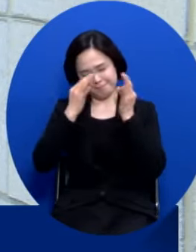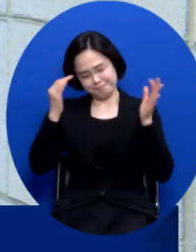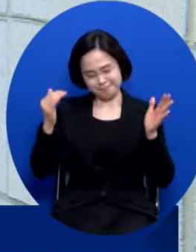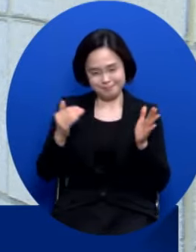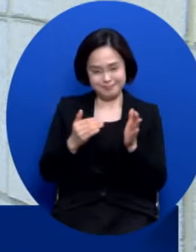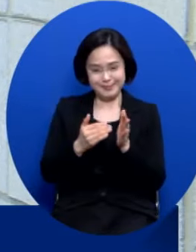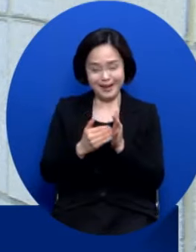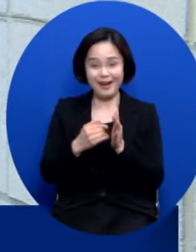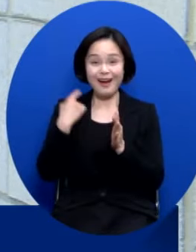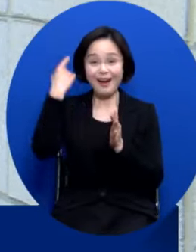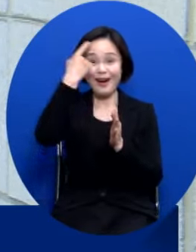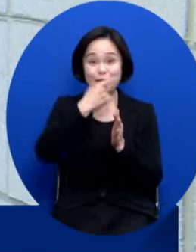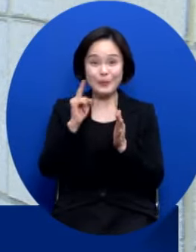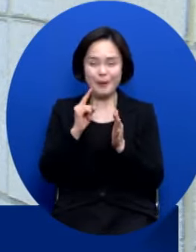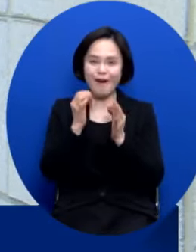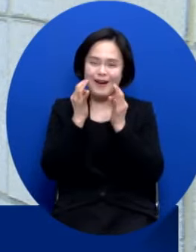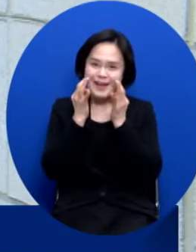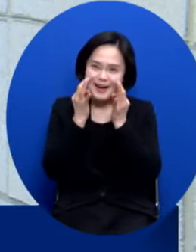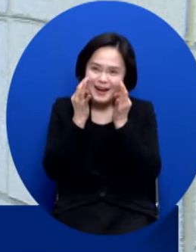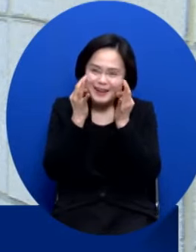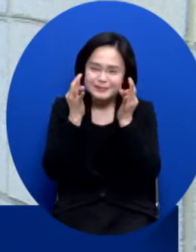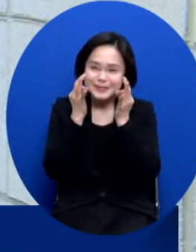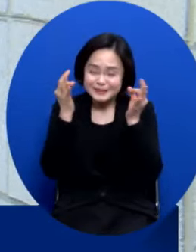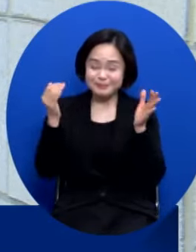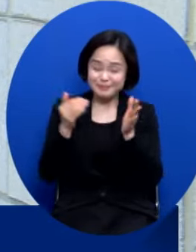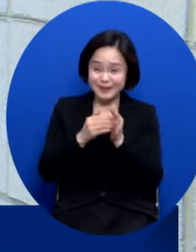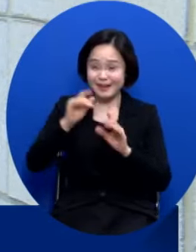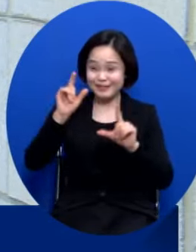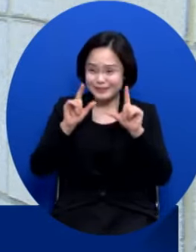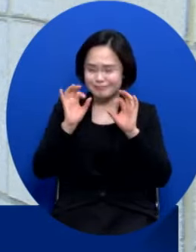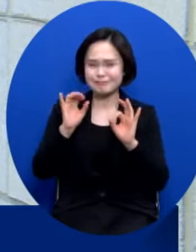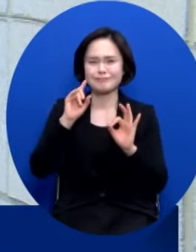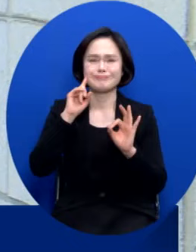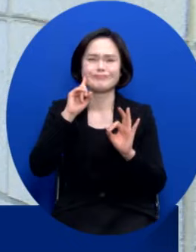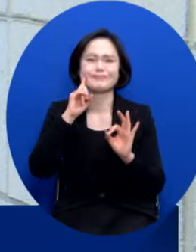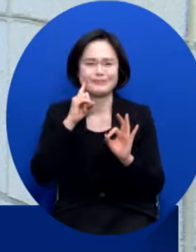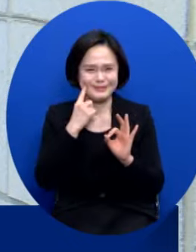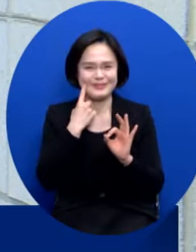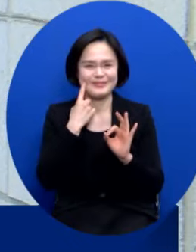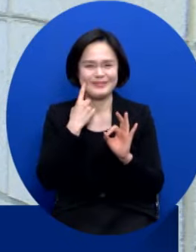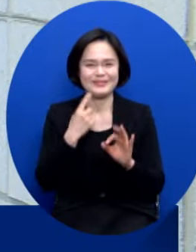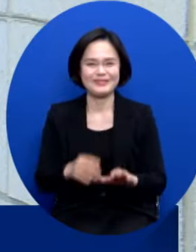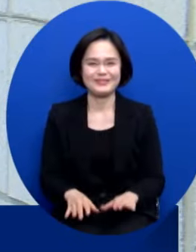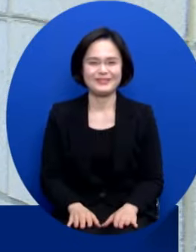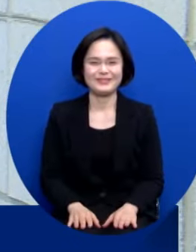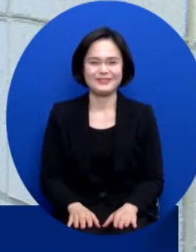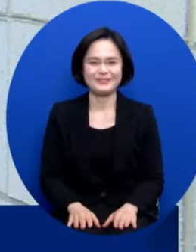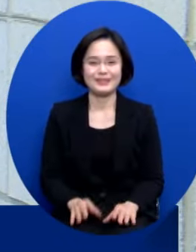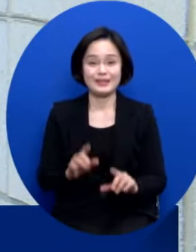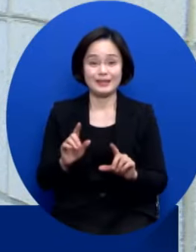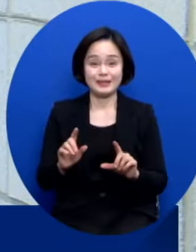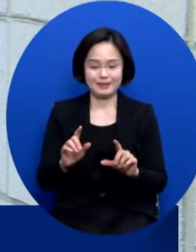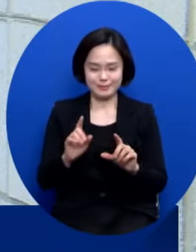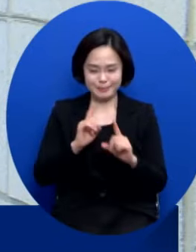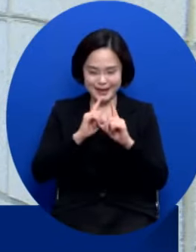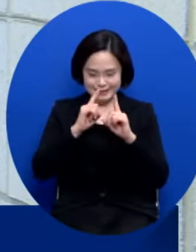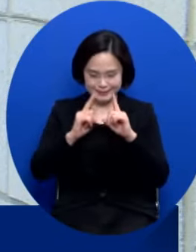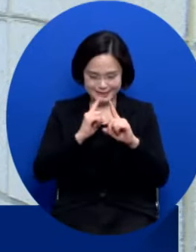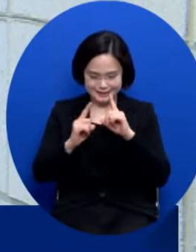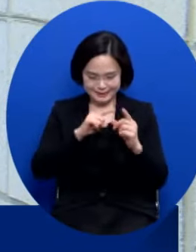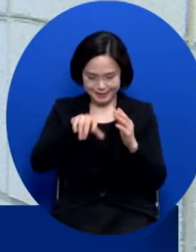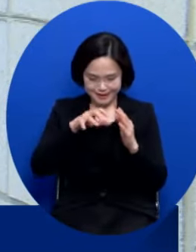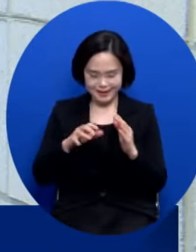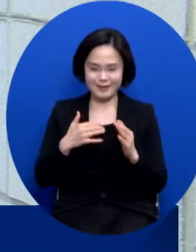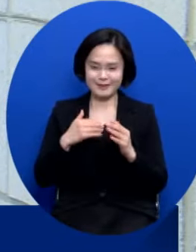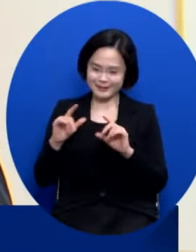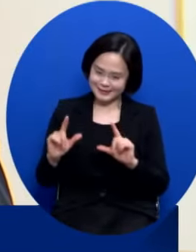참 예쁘게 보이시더라고요. 그러니까 그 말씀 안에서 살고자 하는 그 마음이